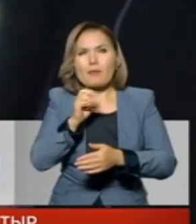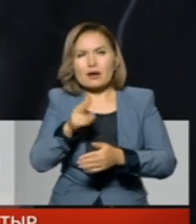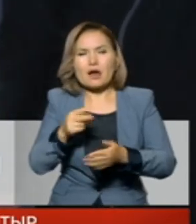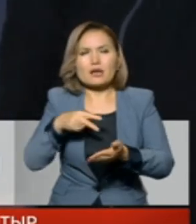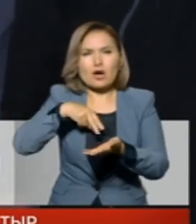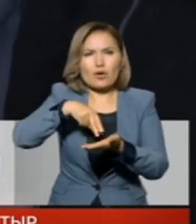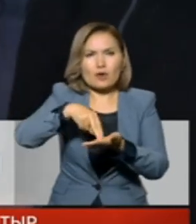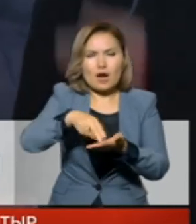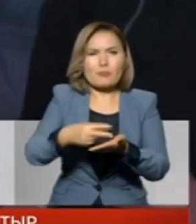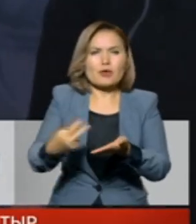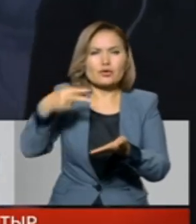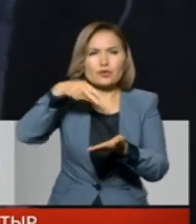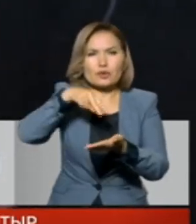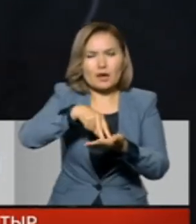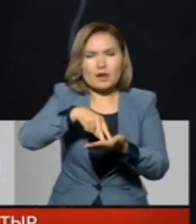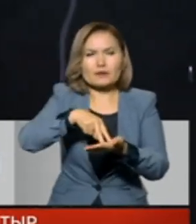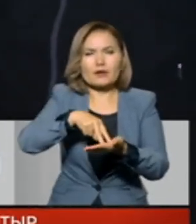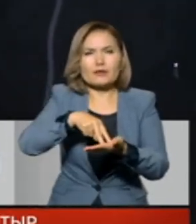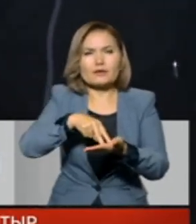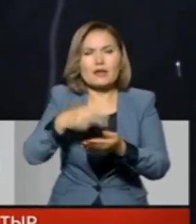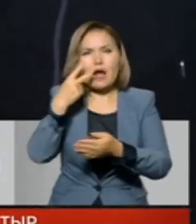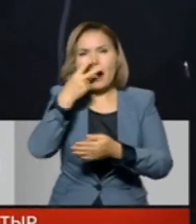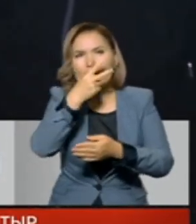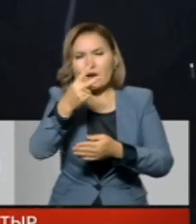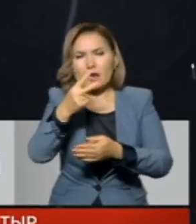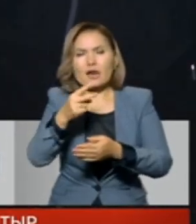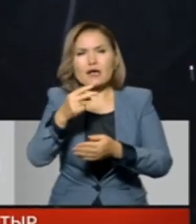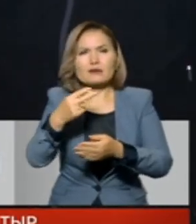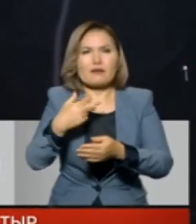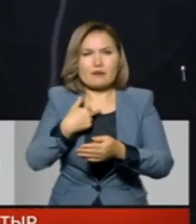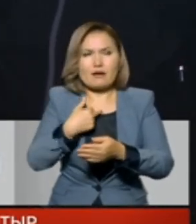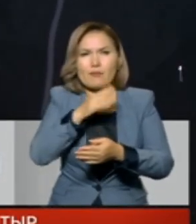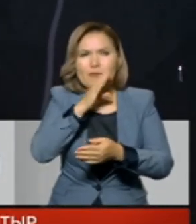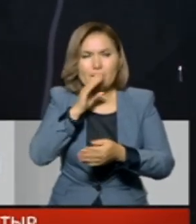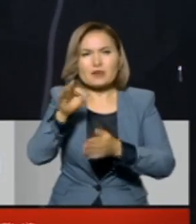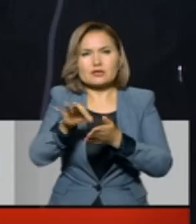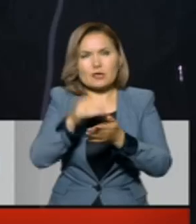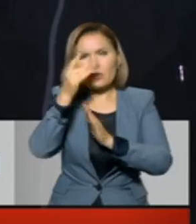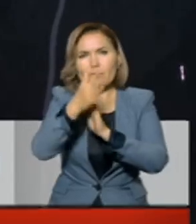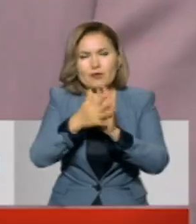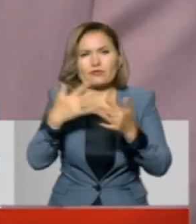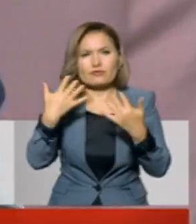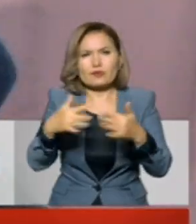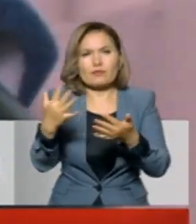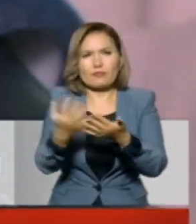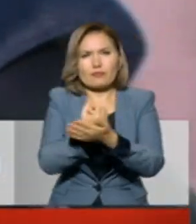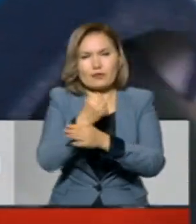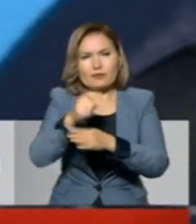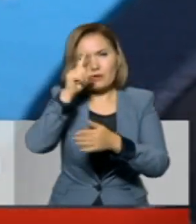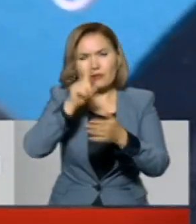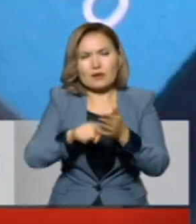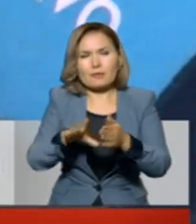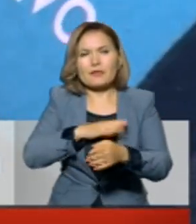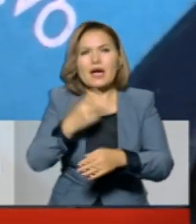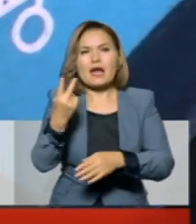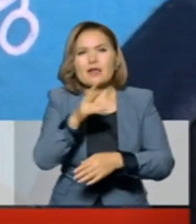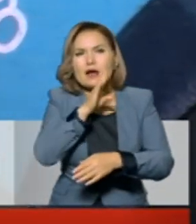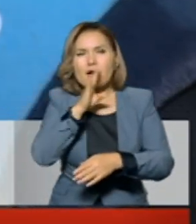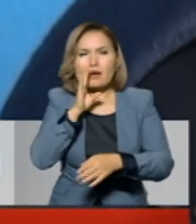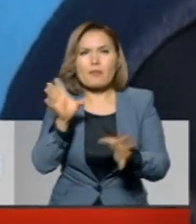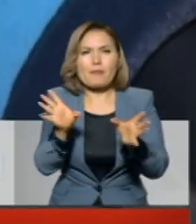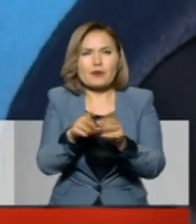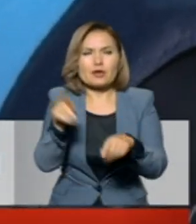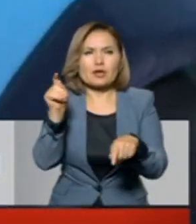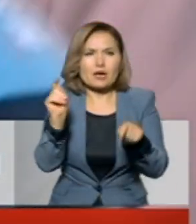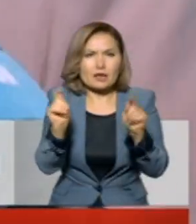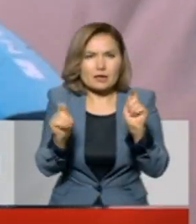түрісінен, оның тұрғанынан, оның қарағанынан мен түсіндім, бұл олимпийская чемпионка шықты деп. Біз екі анамыз, екеуміз бірге